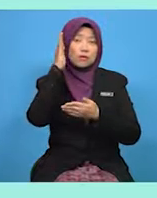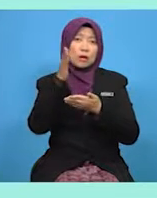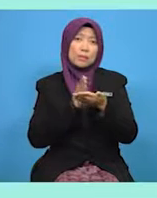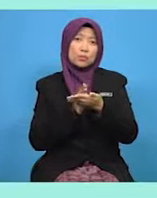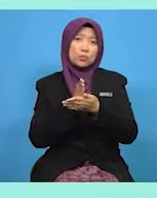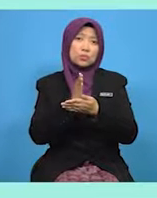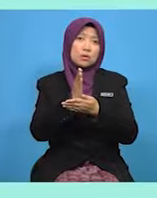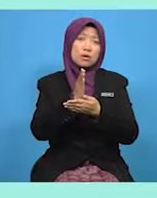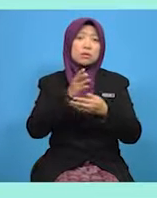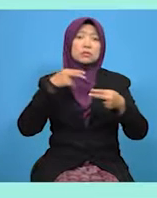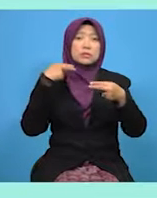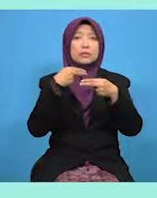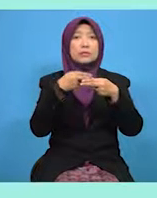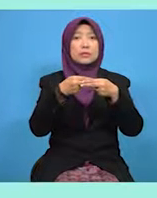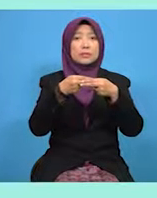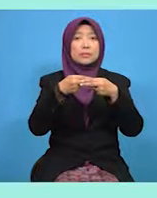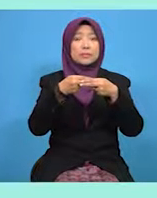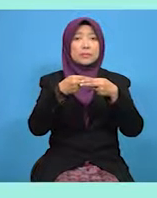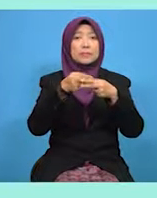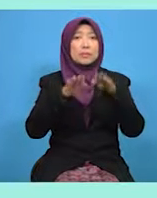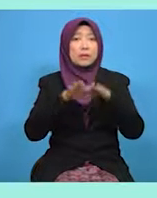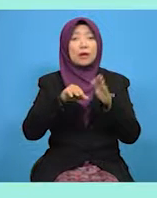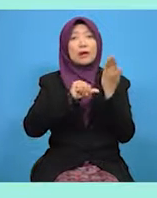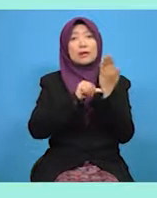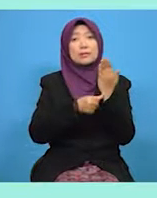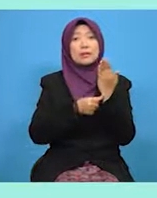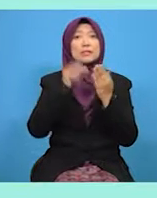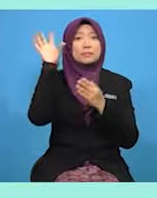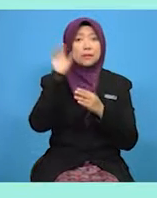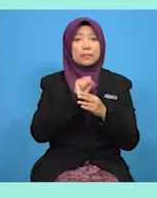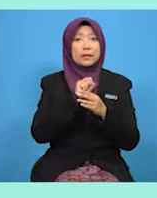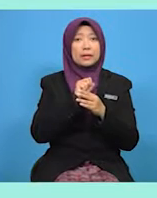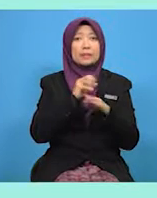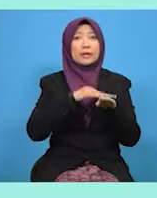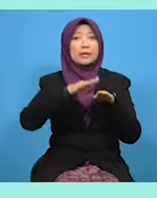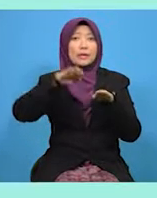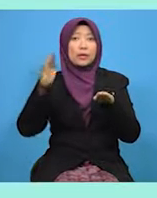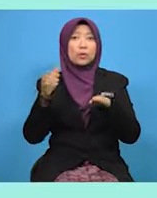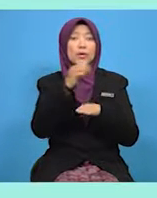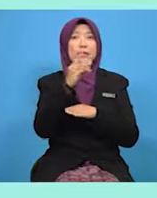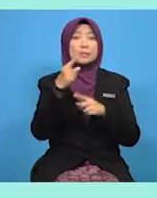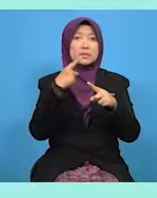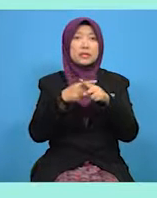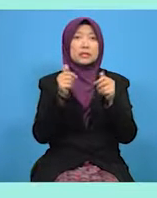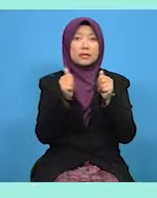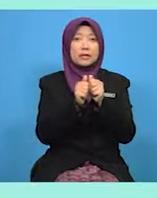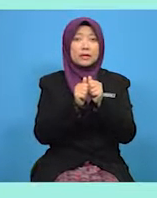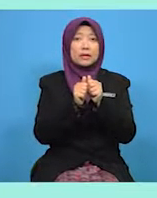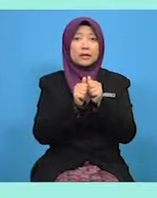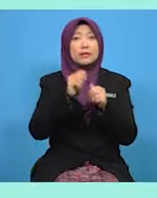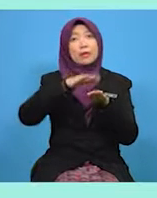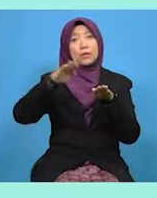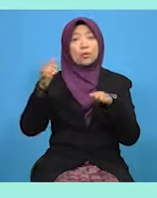berterusan sehingga keseimbangan asal tercapai pada kilo AD bersilang dengan kilo